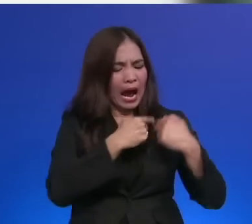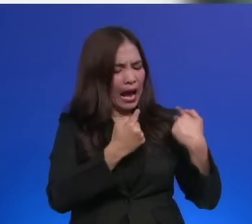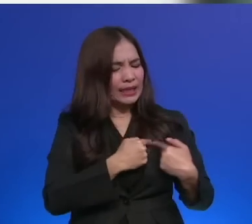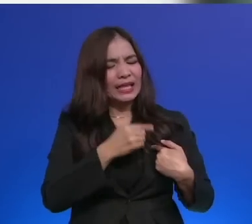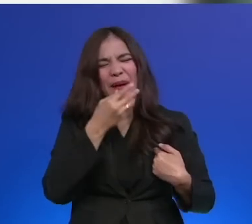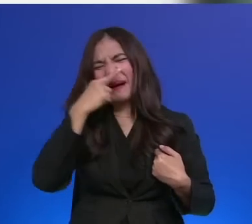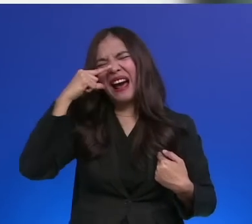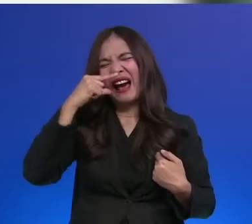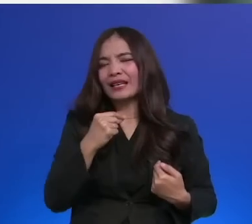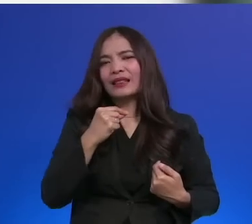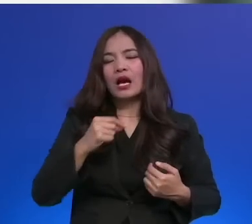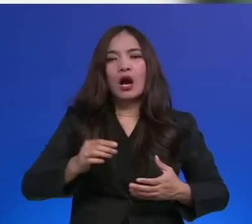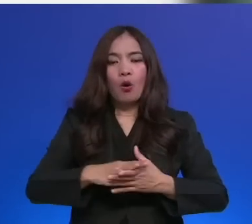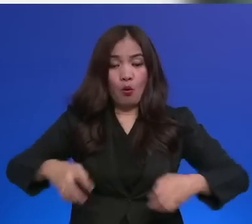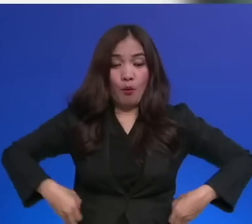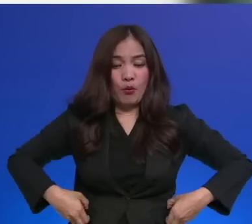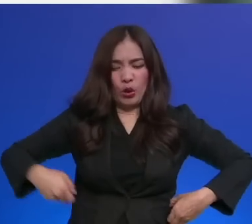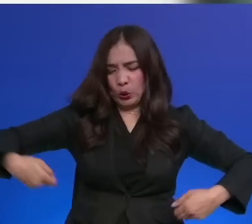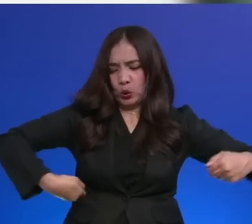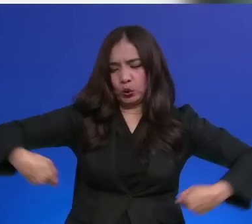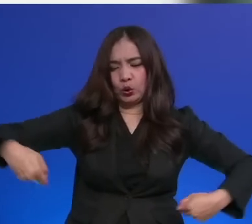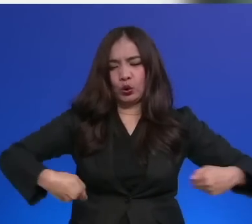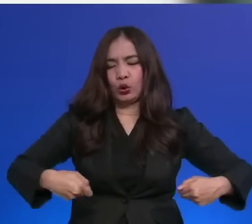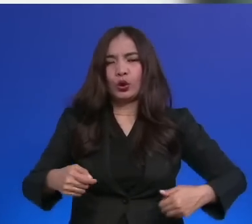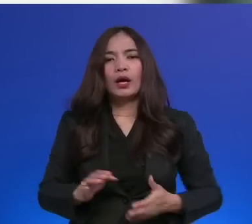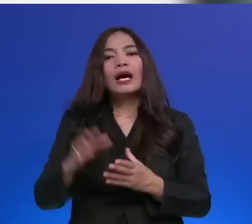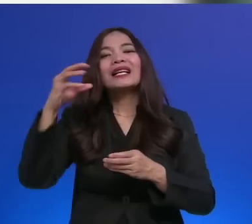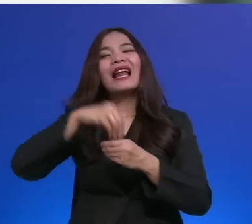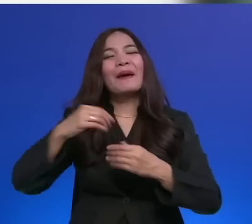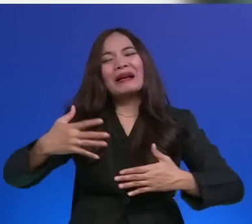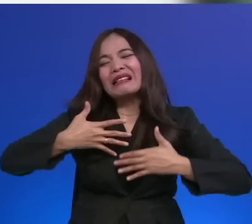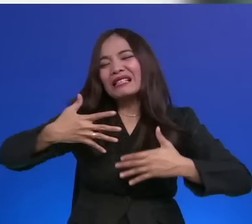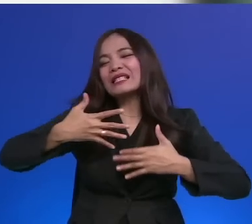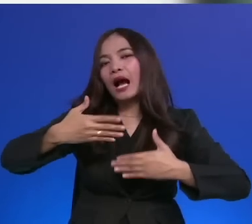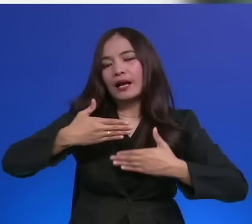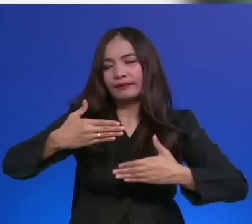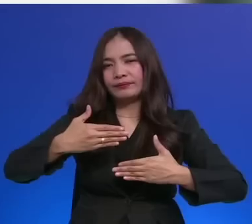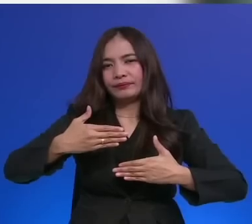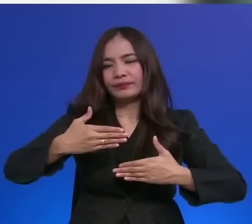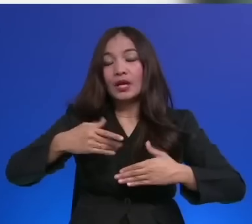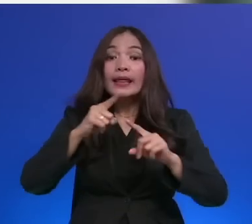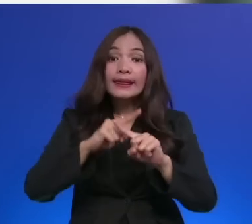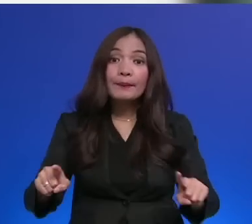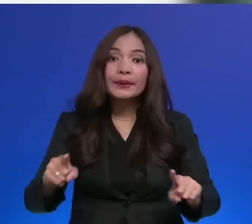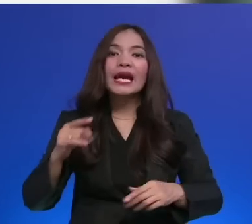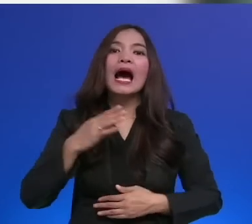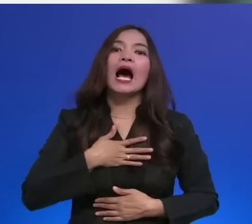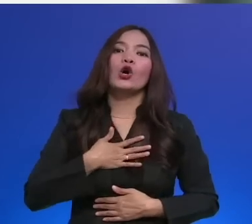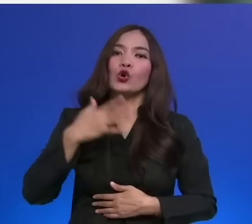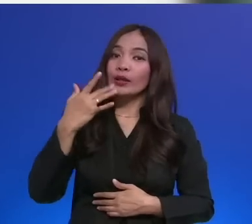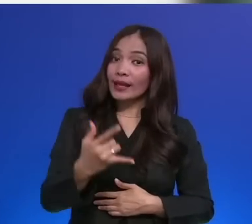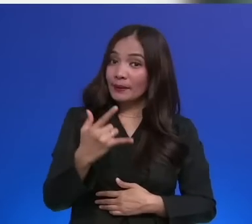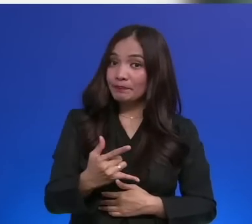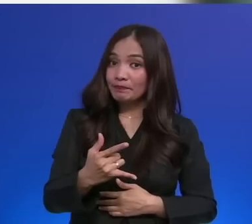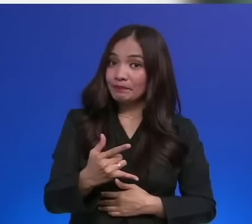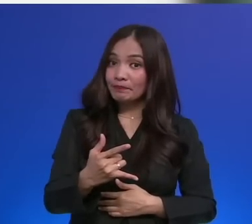dan buah pinggangku menusuk-nusuk rasanya dalam kesesakan. Tetapi aku tetap